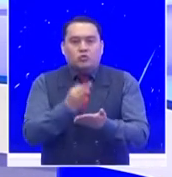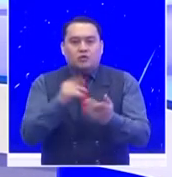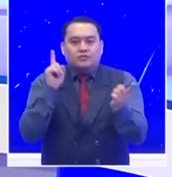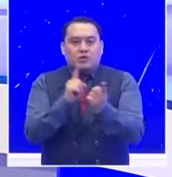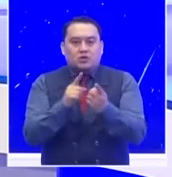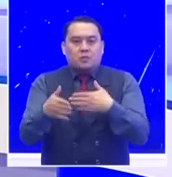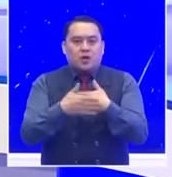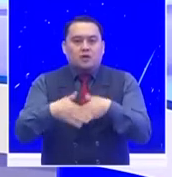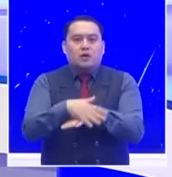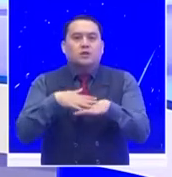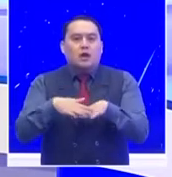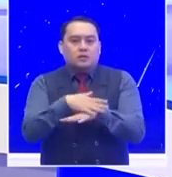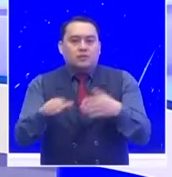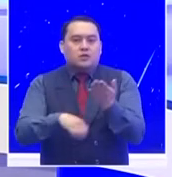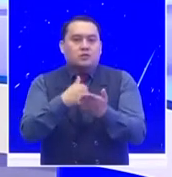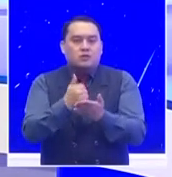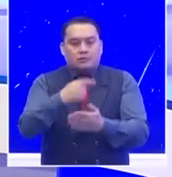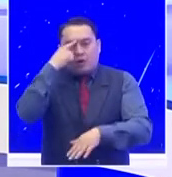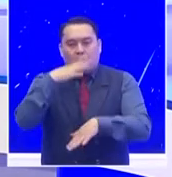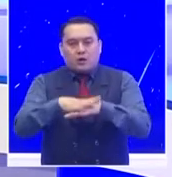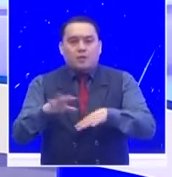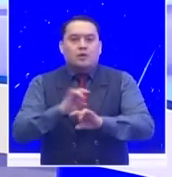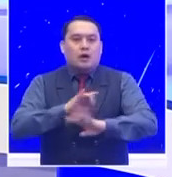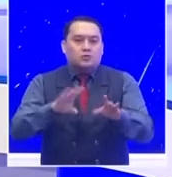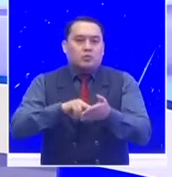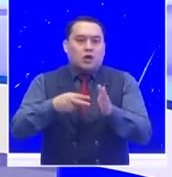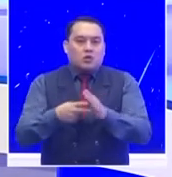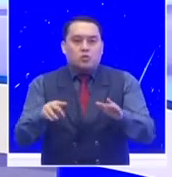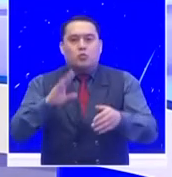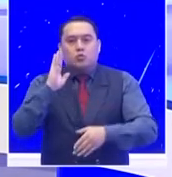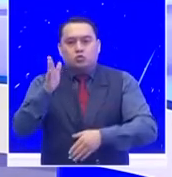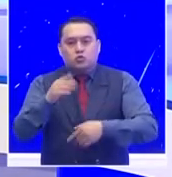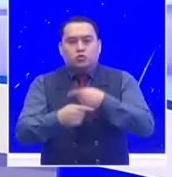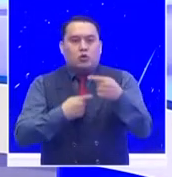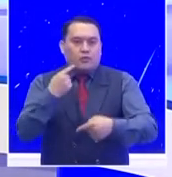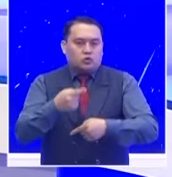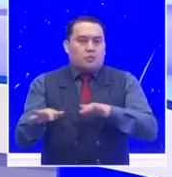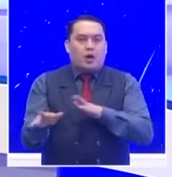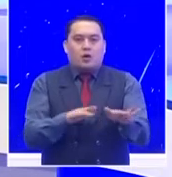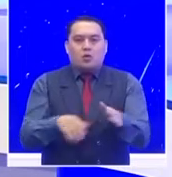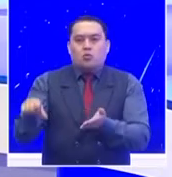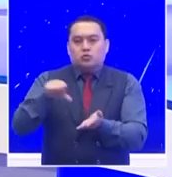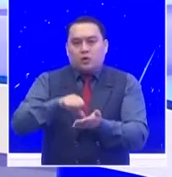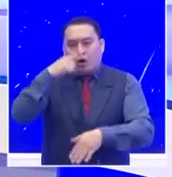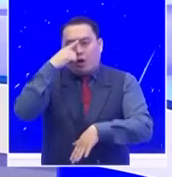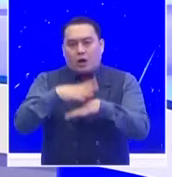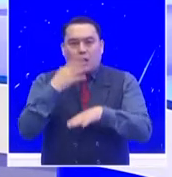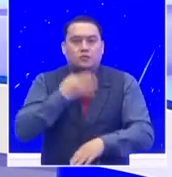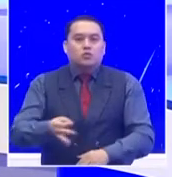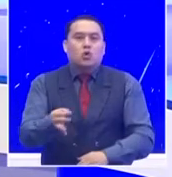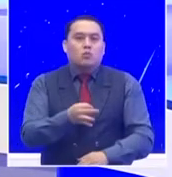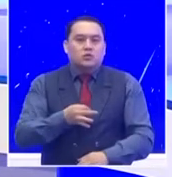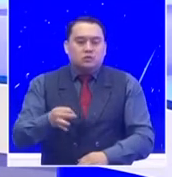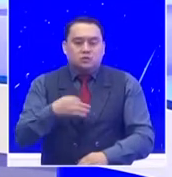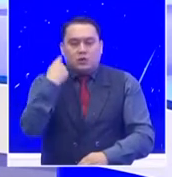отчетной встрече с населением. Глава края подвел итоги прошедшего года и поделился планами на год грядущий. В мероприятии приняли участие аким